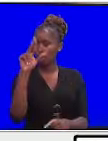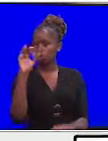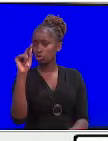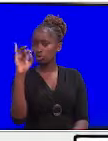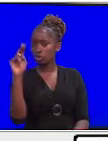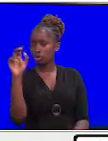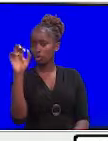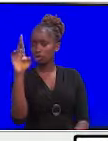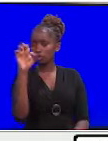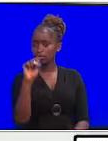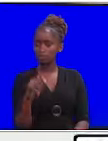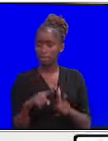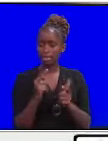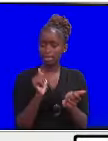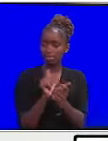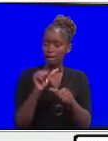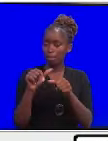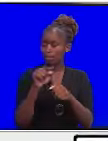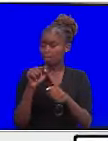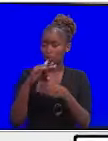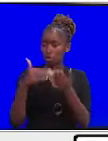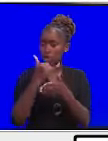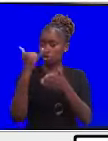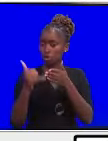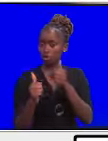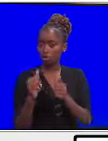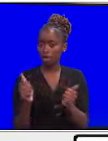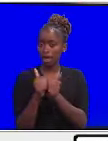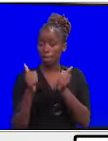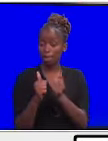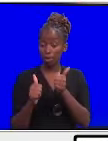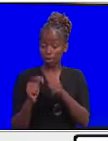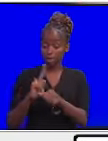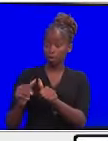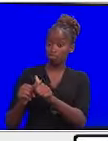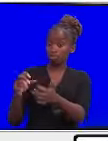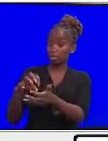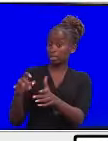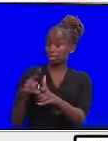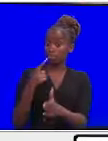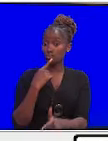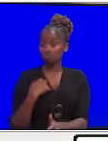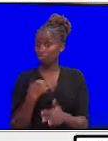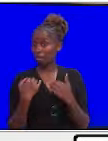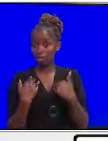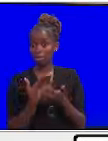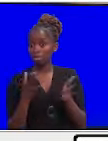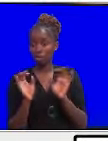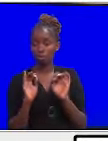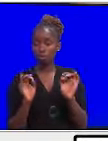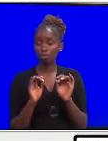ya hizo insurance yanasema, ambao labda hata kesi kifanywa hatuambiwi. Member unakuta ama investor unakuta gari